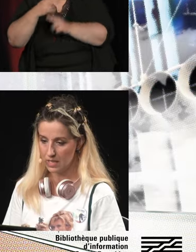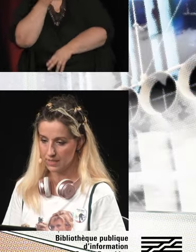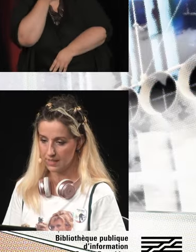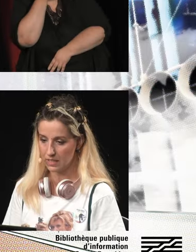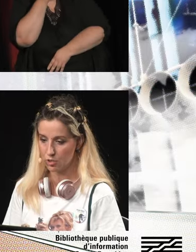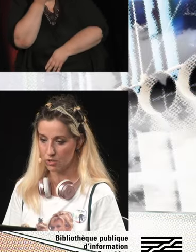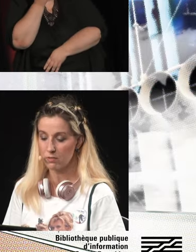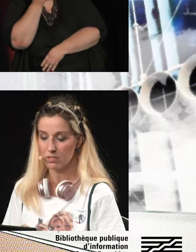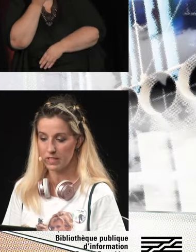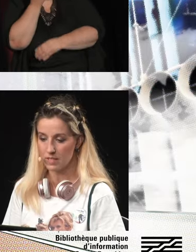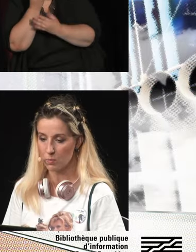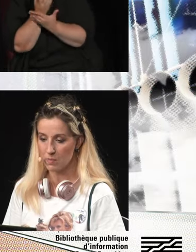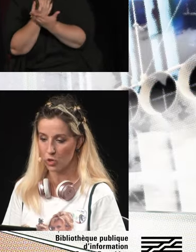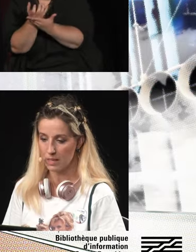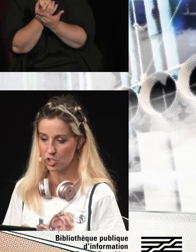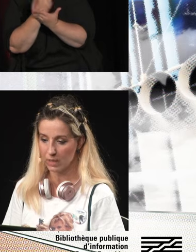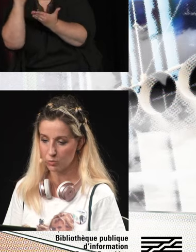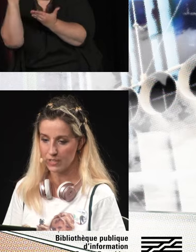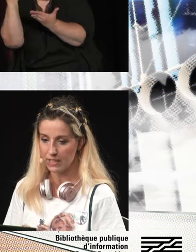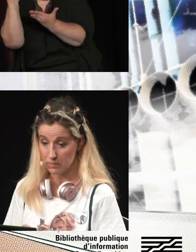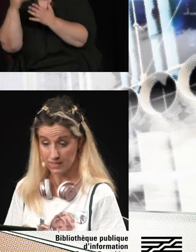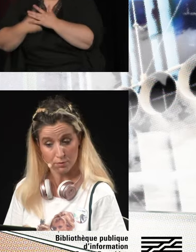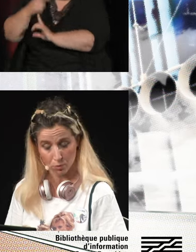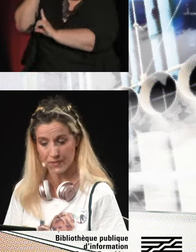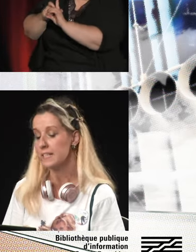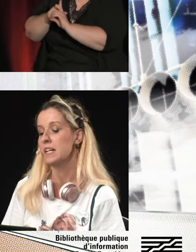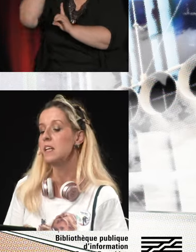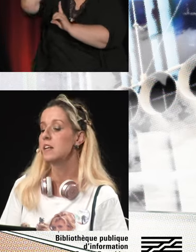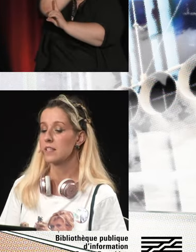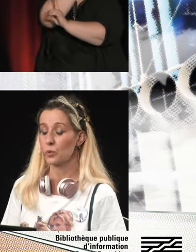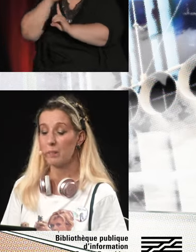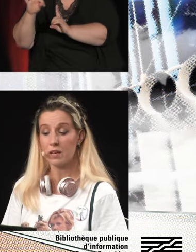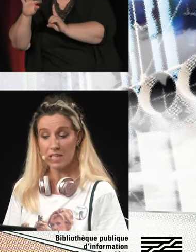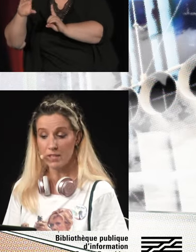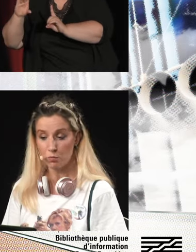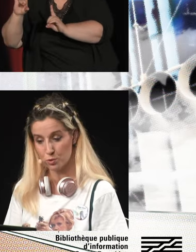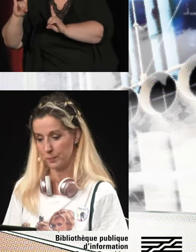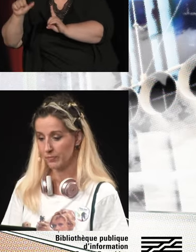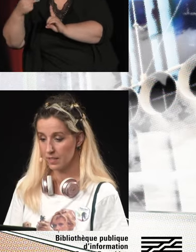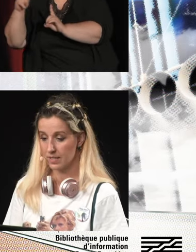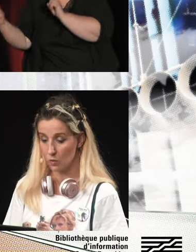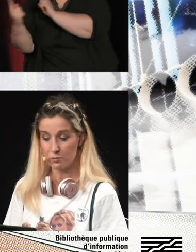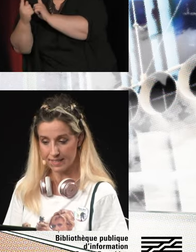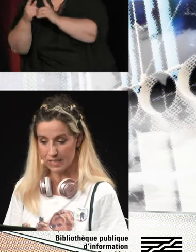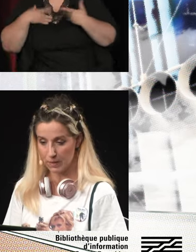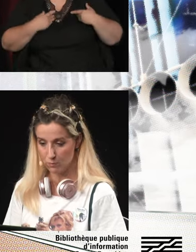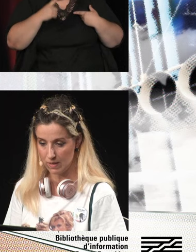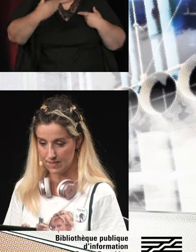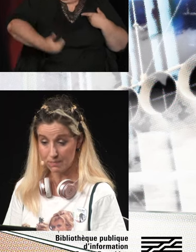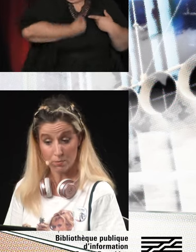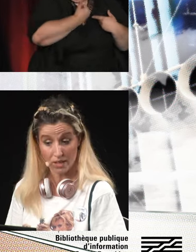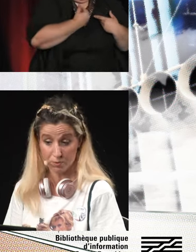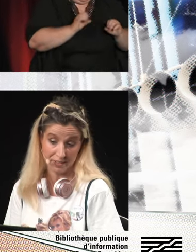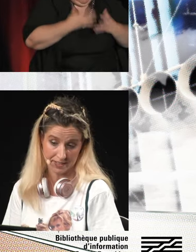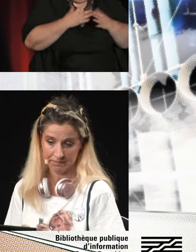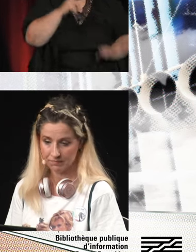entre Tintin et Chang. Là, vous voyez, c'est complètement normal, j'ai pris du dégât, mais c'est volontaire. C'est ce qu'on appelle un damage boost. C'est quand vous faites exprès de vous